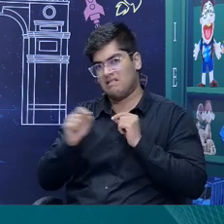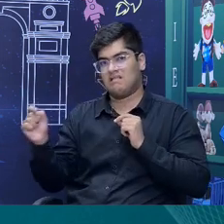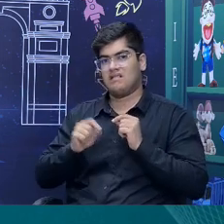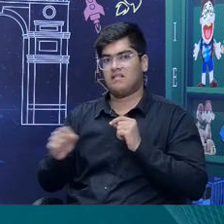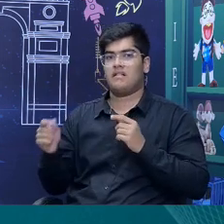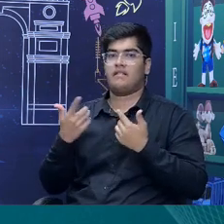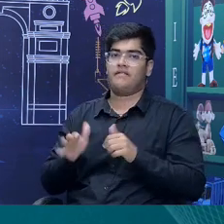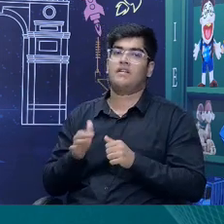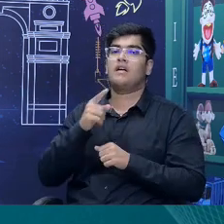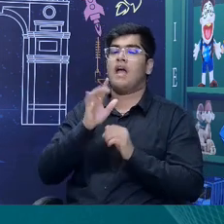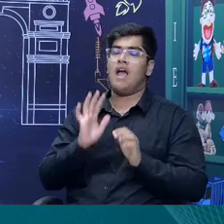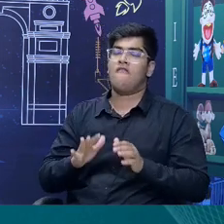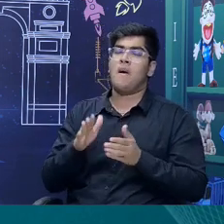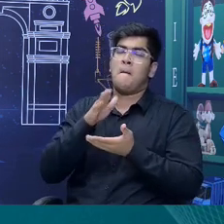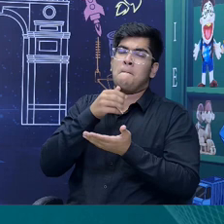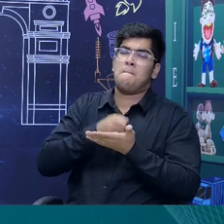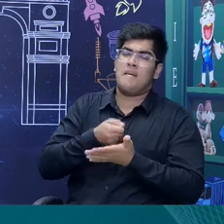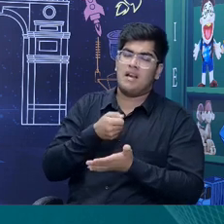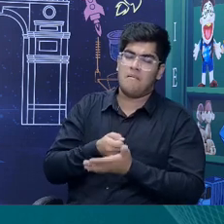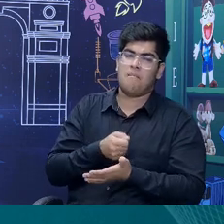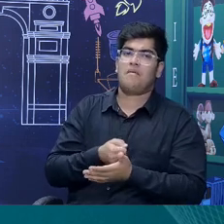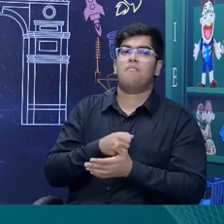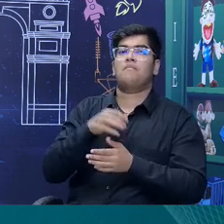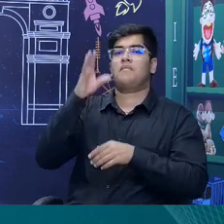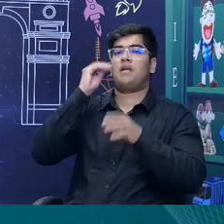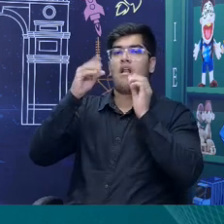हम लर्निंग आउटकम होता है